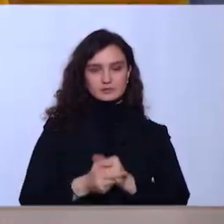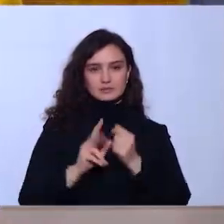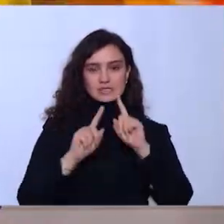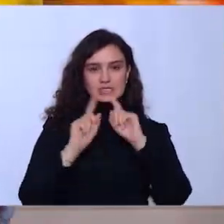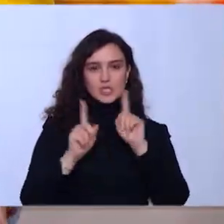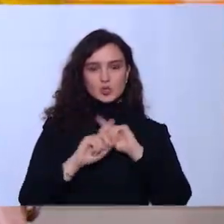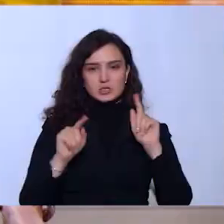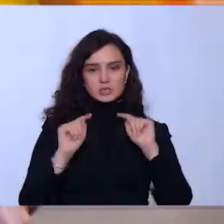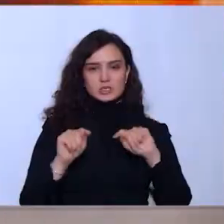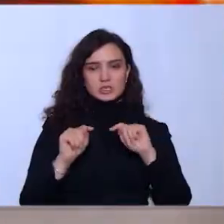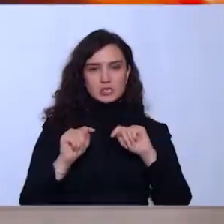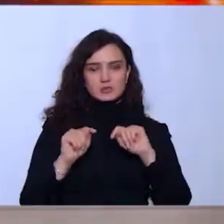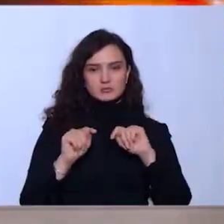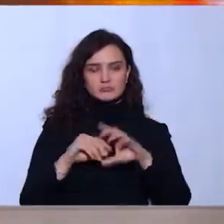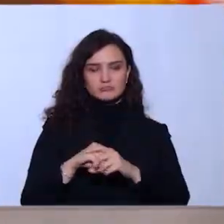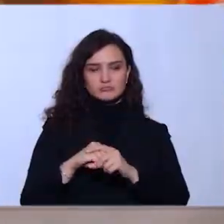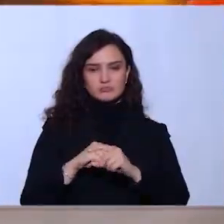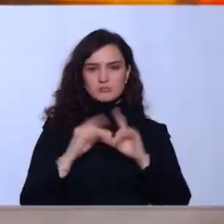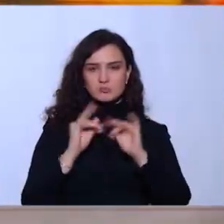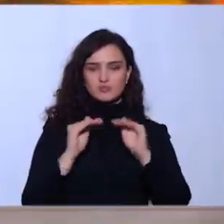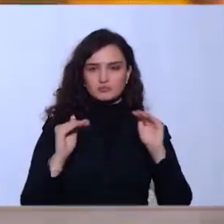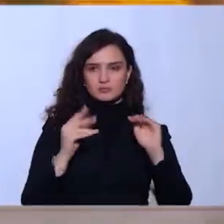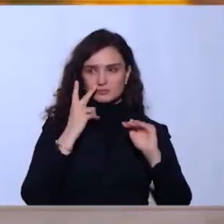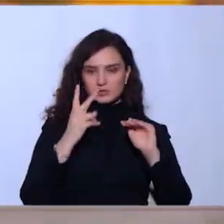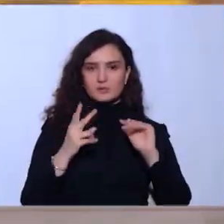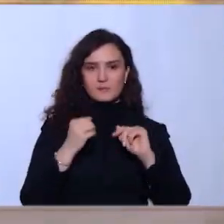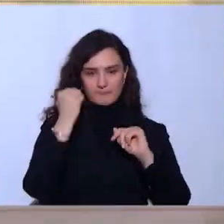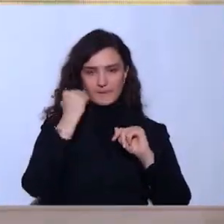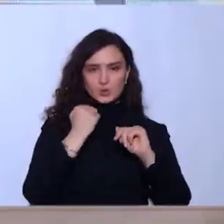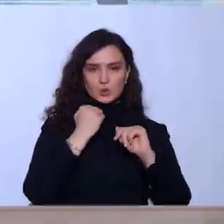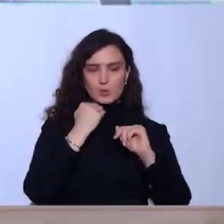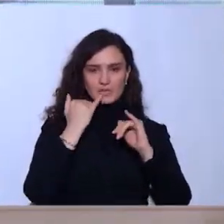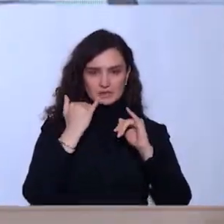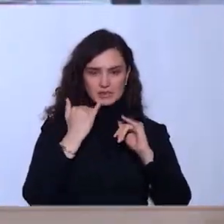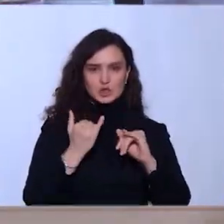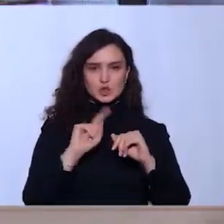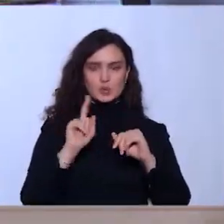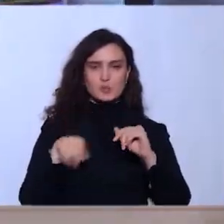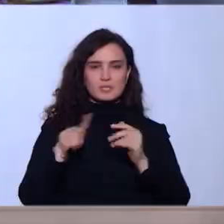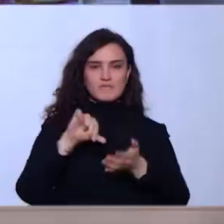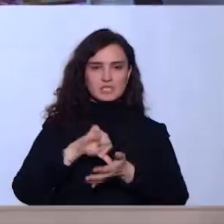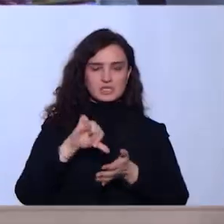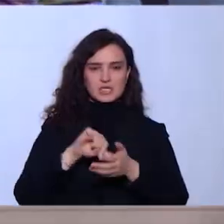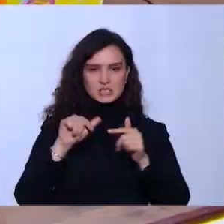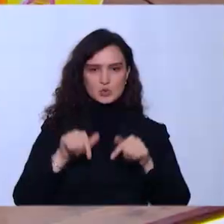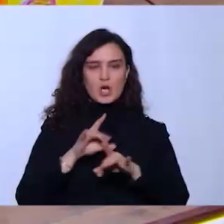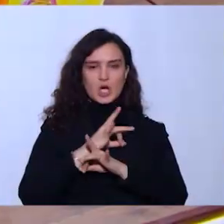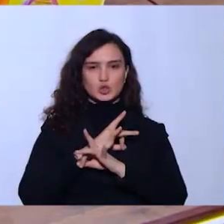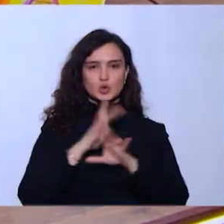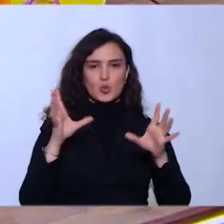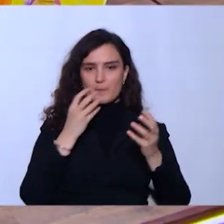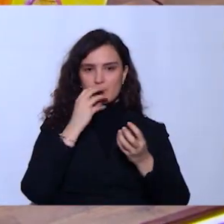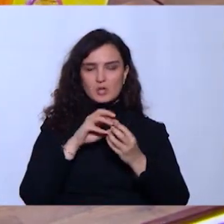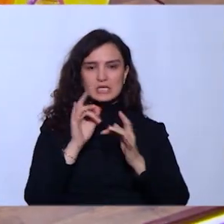საოცარი წერები აქვთ. ბავშვებმა გადმოიწეს მადლობა დღესა, რომ დავესწარით აღდგომასა